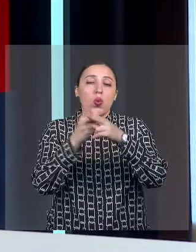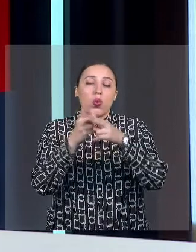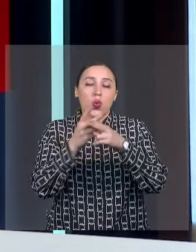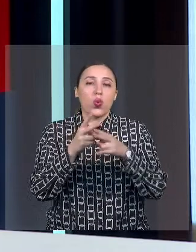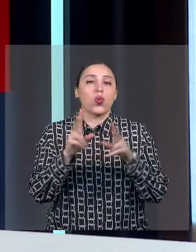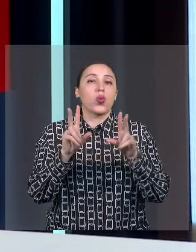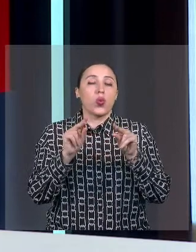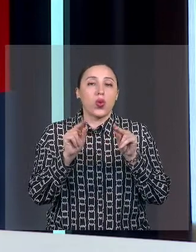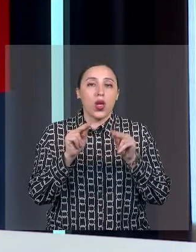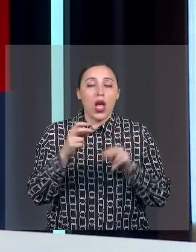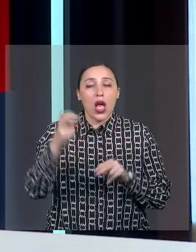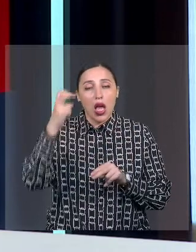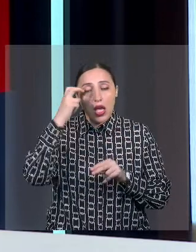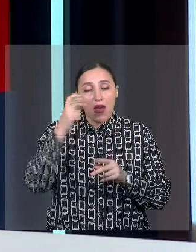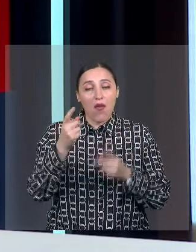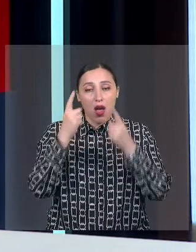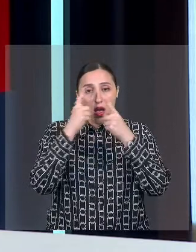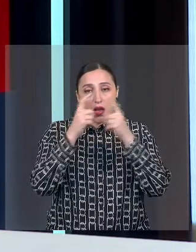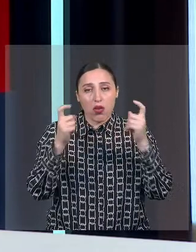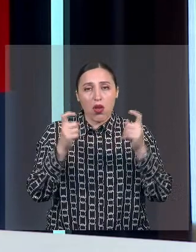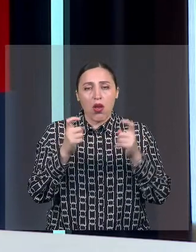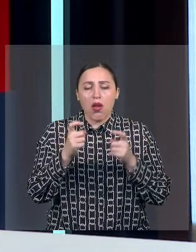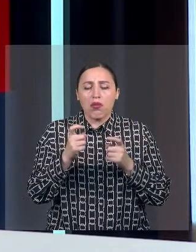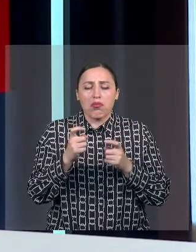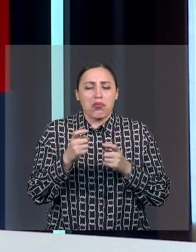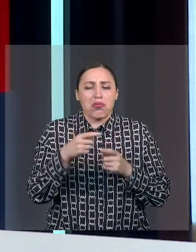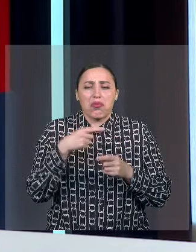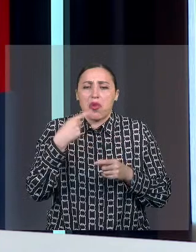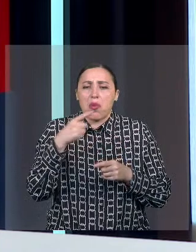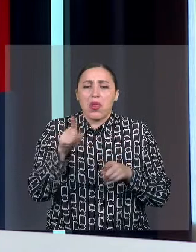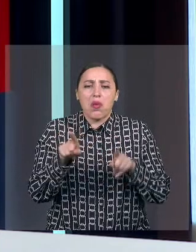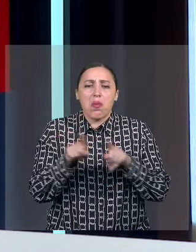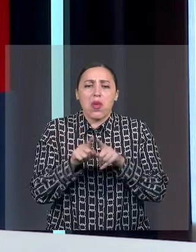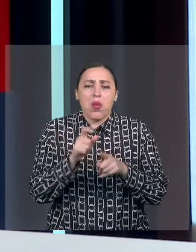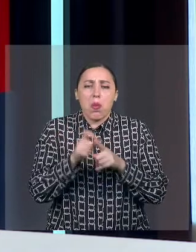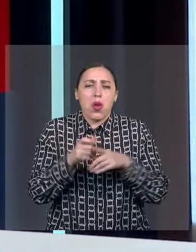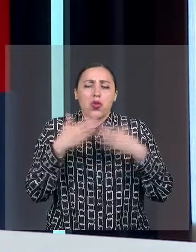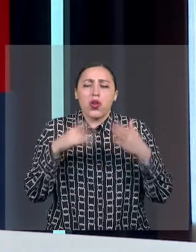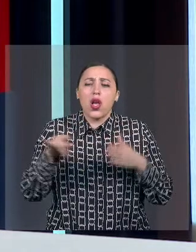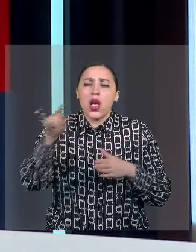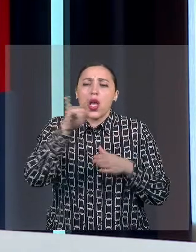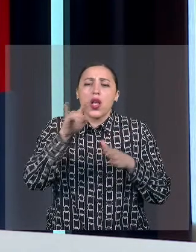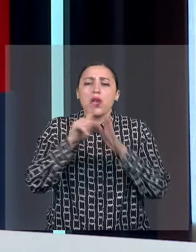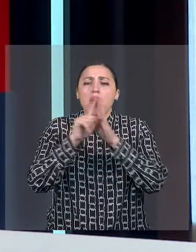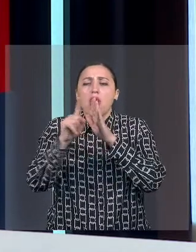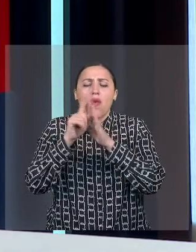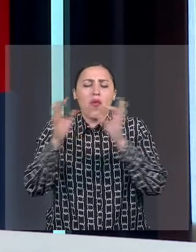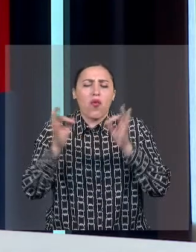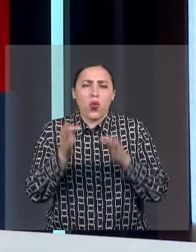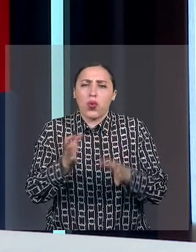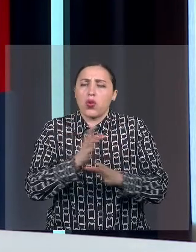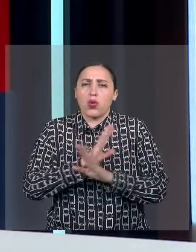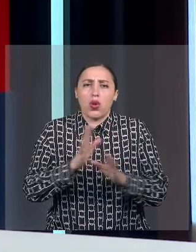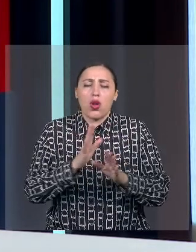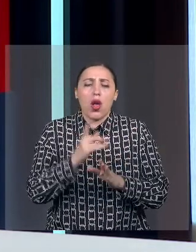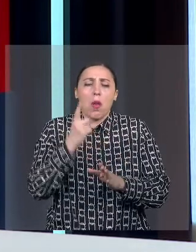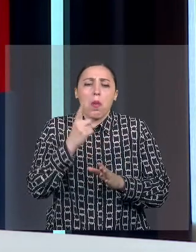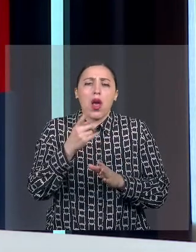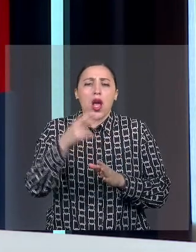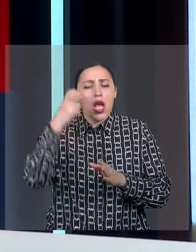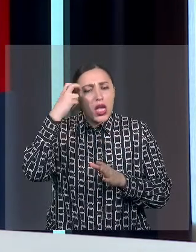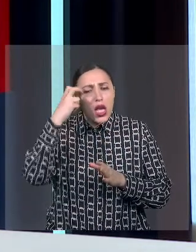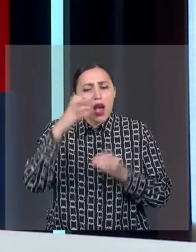կորուստների։ Կիևն արդեն հայտարել է, որ ոչ մի կապ չունի անօդաչուների ենթադրյալ հարձակման հետ և պայքարում է միայն իր